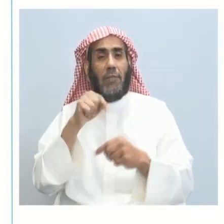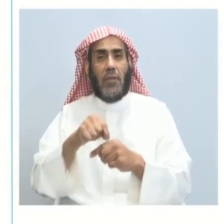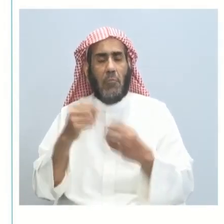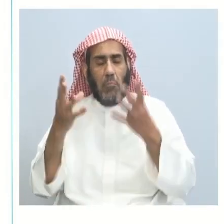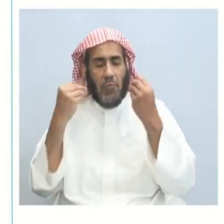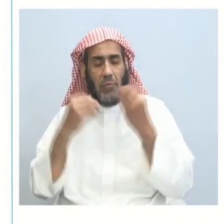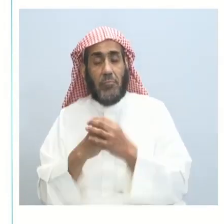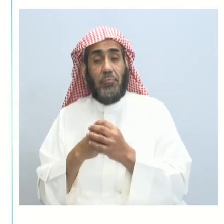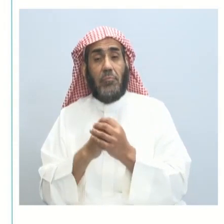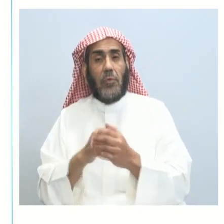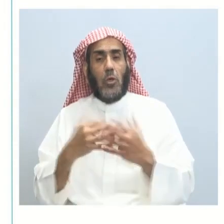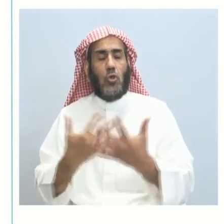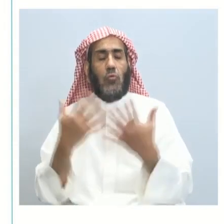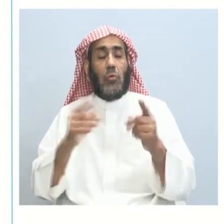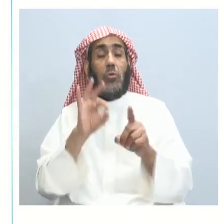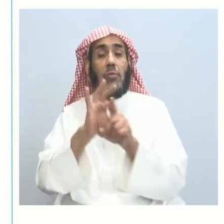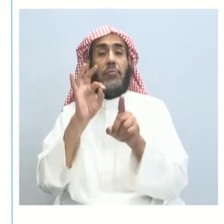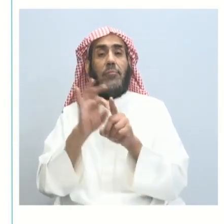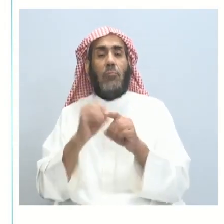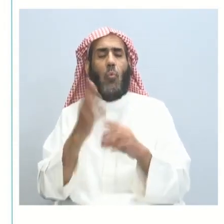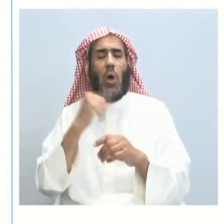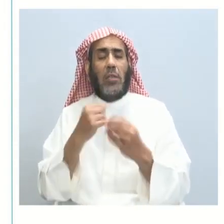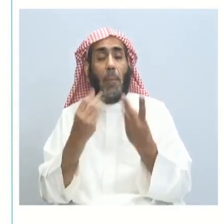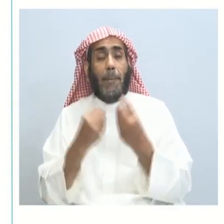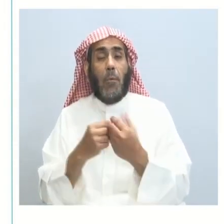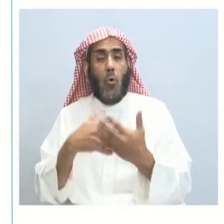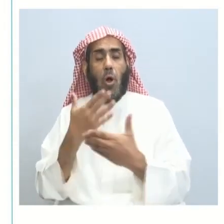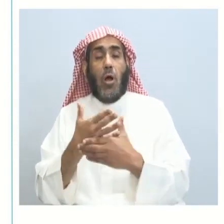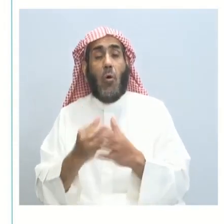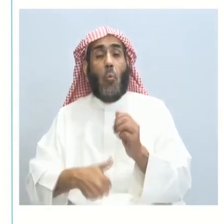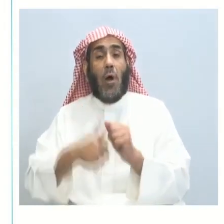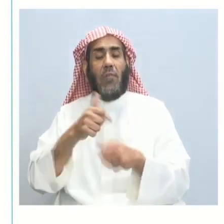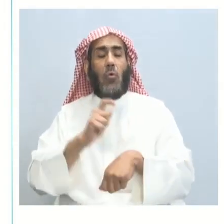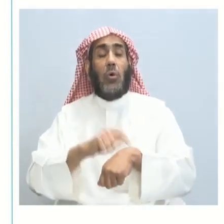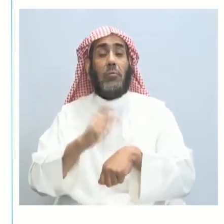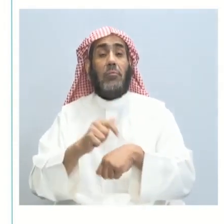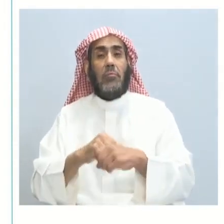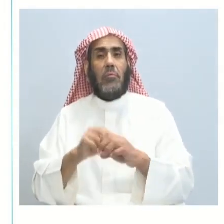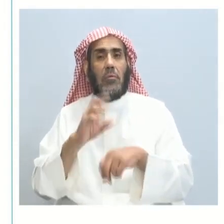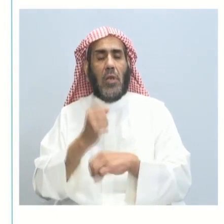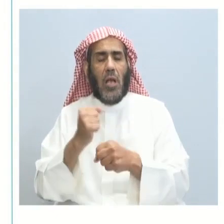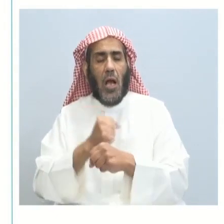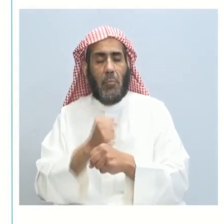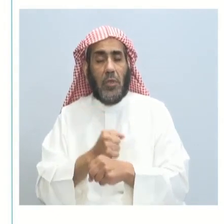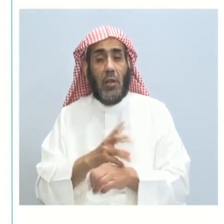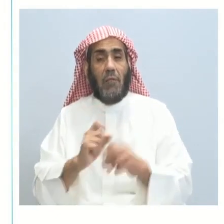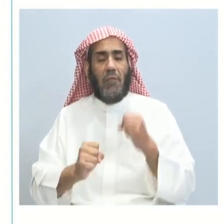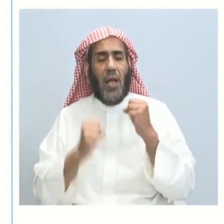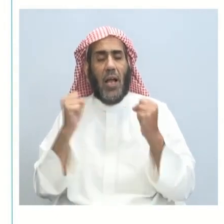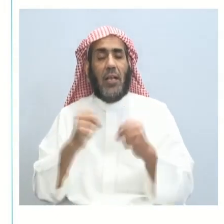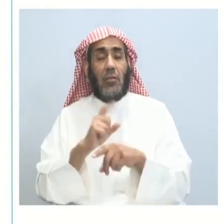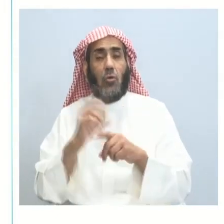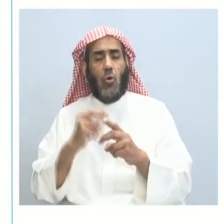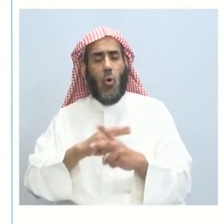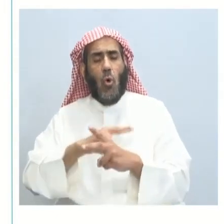معرفه الجمهور المستهدف وعددهم وكذ لك افضل وقت لاقامه الفعاليه ذكرنا ايضا